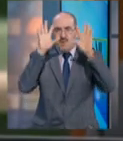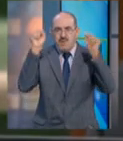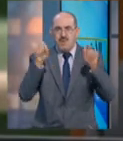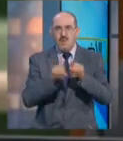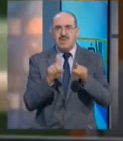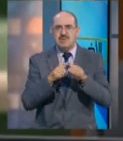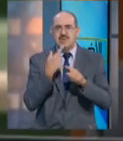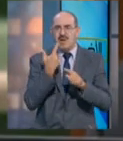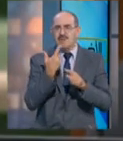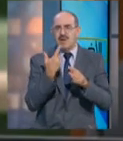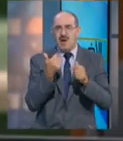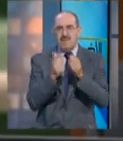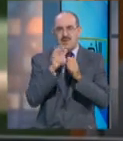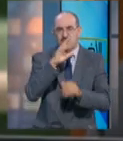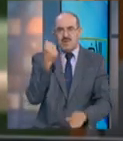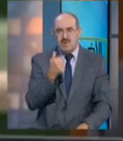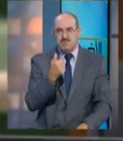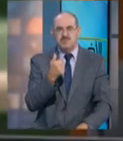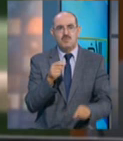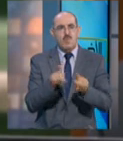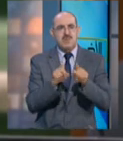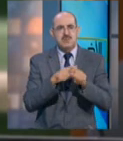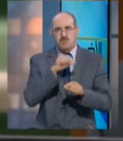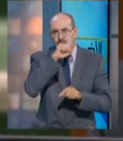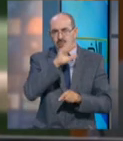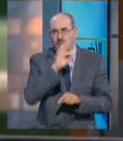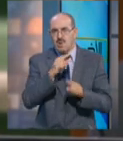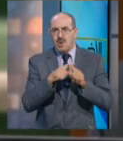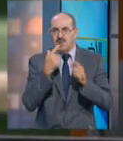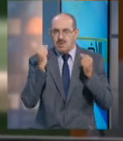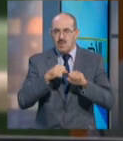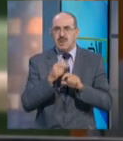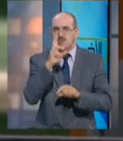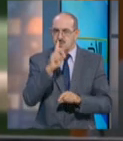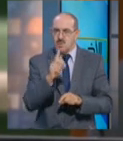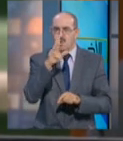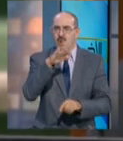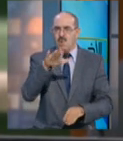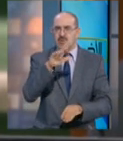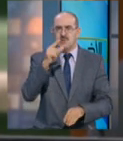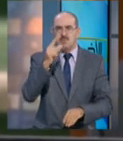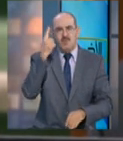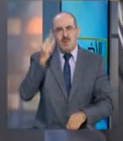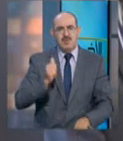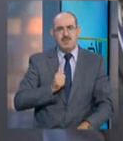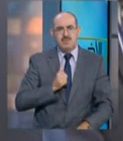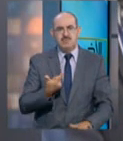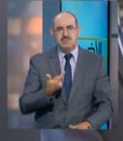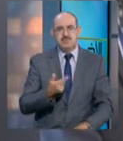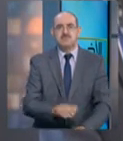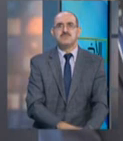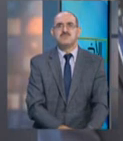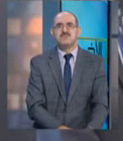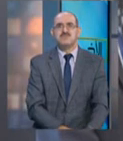العلاقات الدبلوماسية مع الدولة الصحراوية وتؤيد بقوة حق الشعب الصحراوي في تقرير المصير.